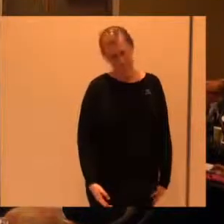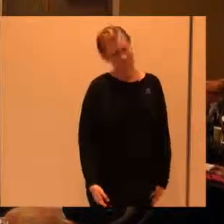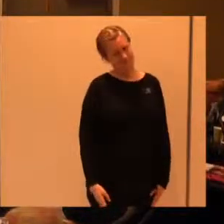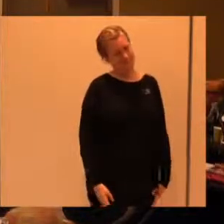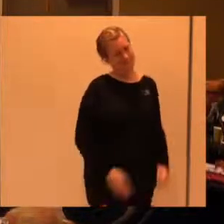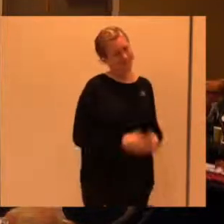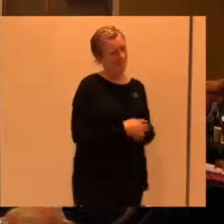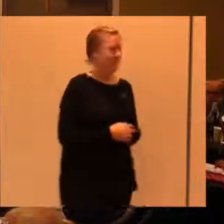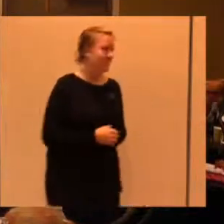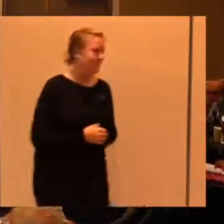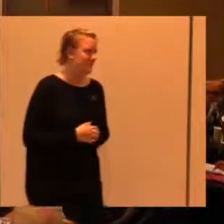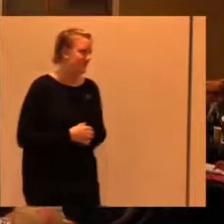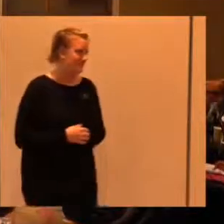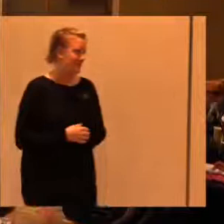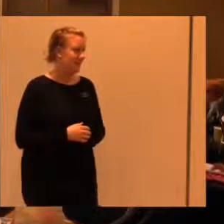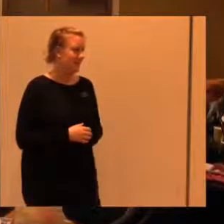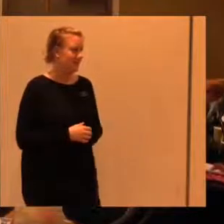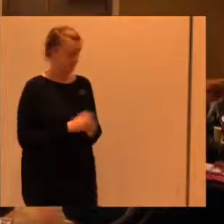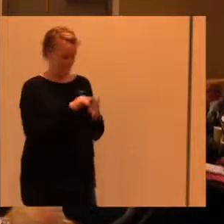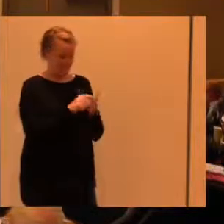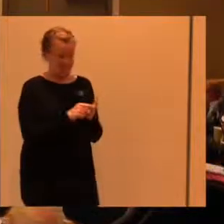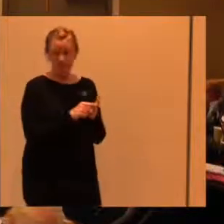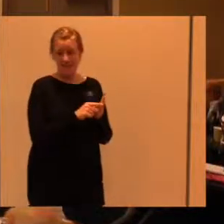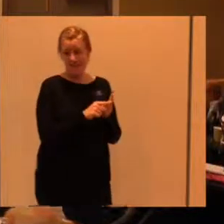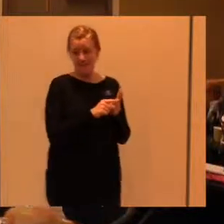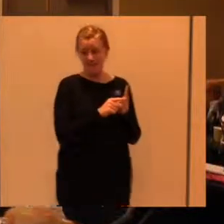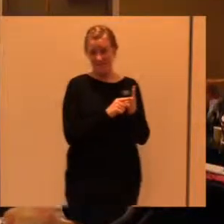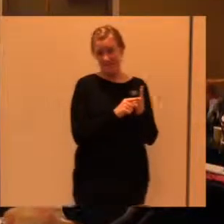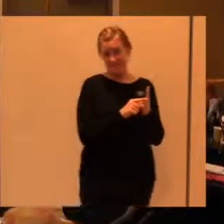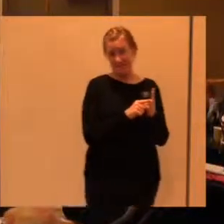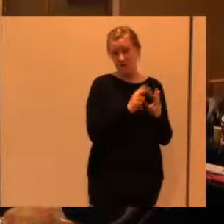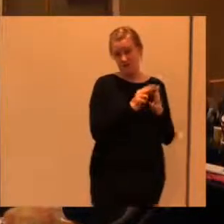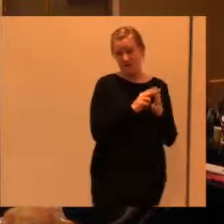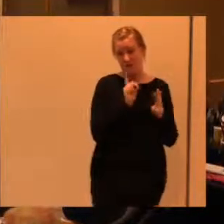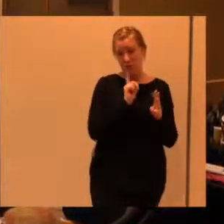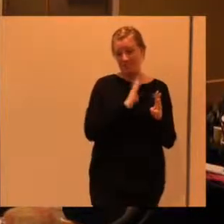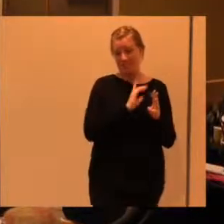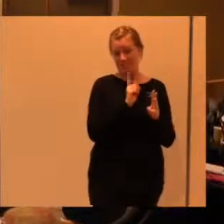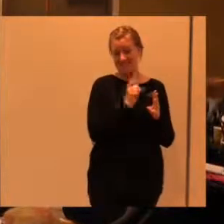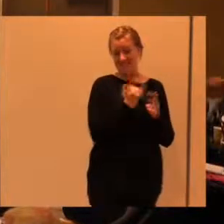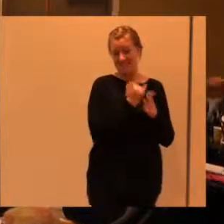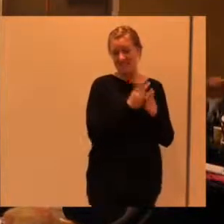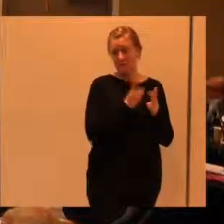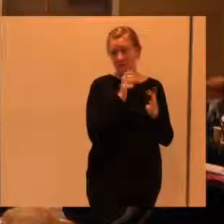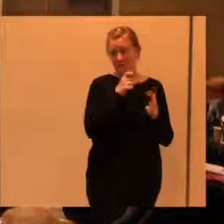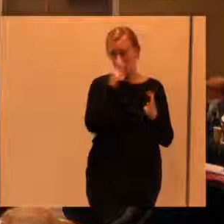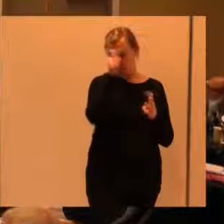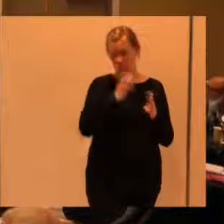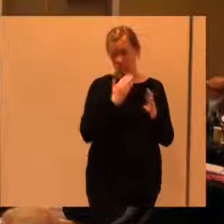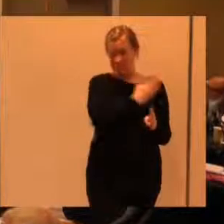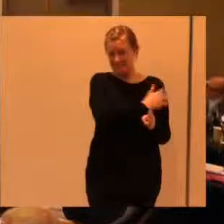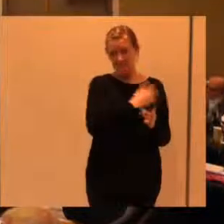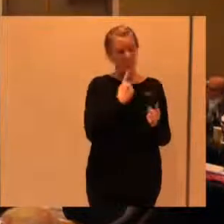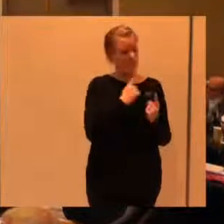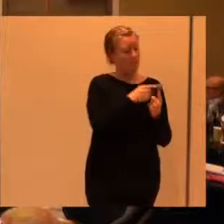säger ibland är det så här, man har tre kontakter inom samma socialtjänst. Då träffar jag den första. Och då pratar de och så